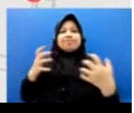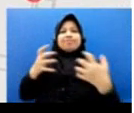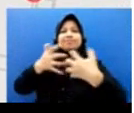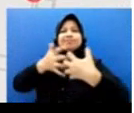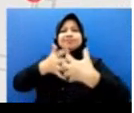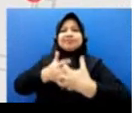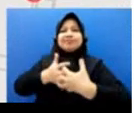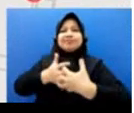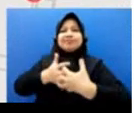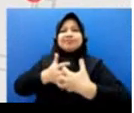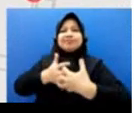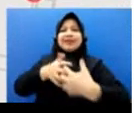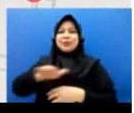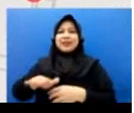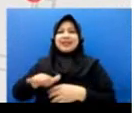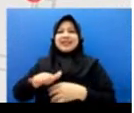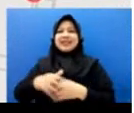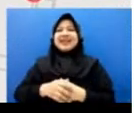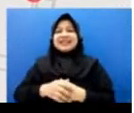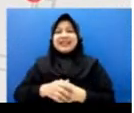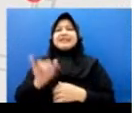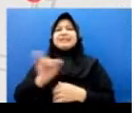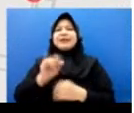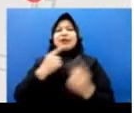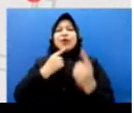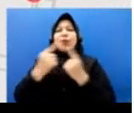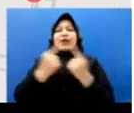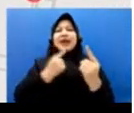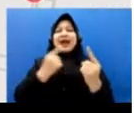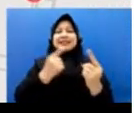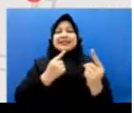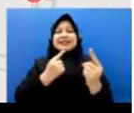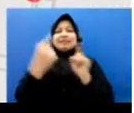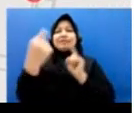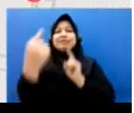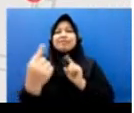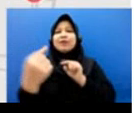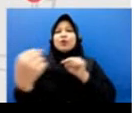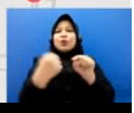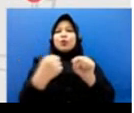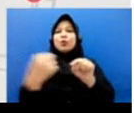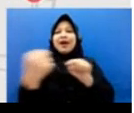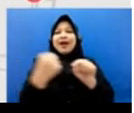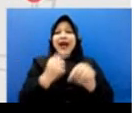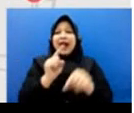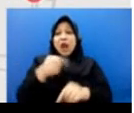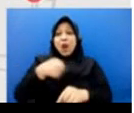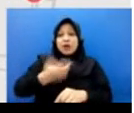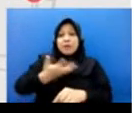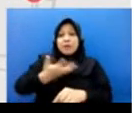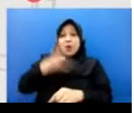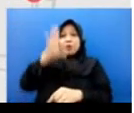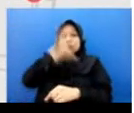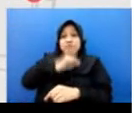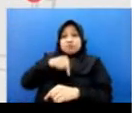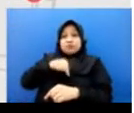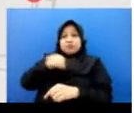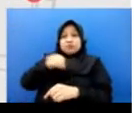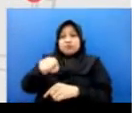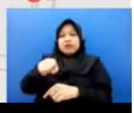seperti two-way communication gitu. Jadi jika kita ingin mengerti, kita juga, jika ingin dimengerti, kita juga harus mengerti lawan, begitu ya Pak ya?